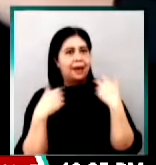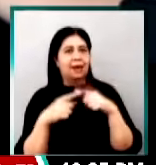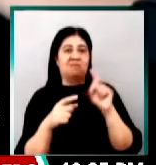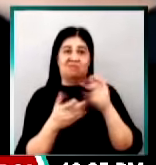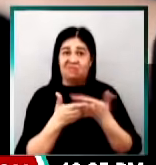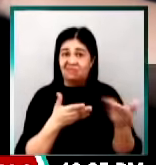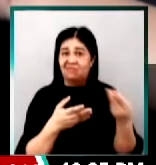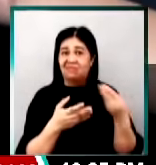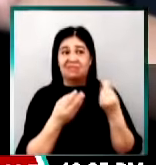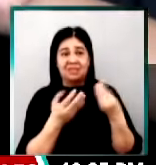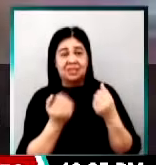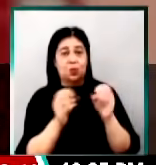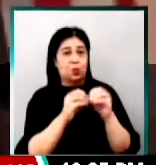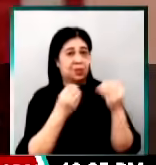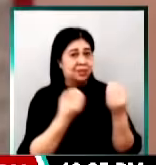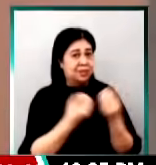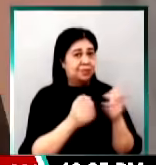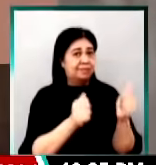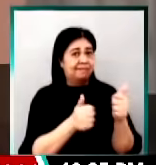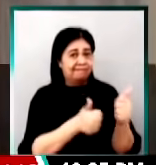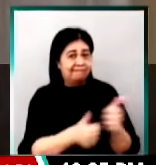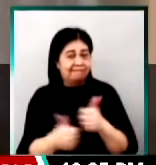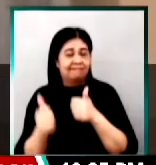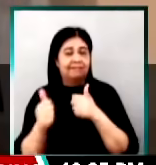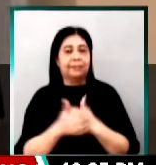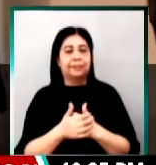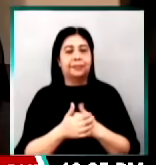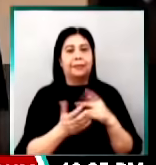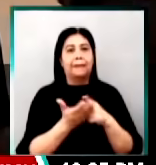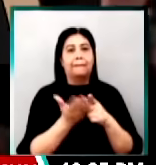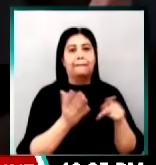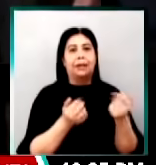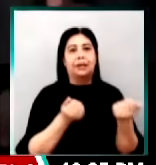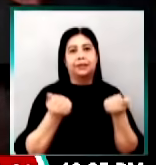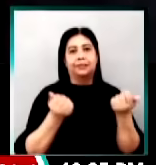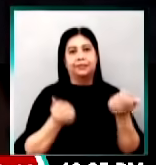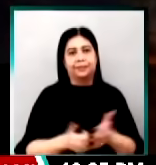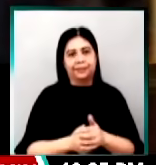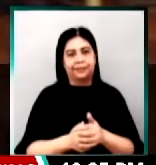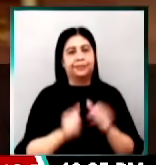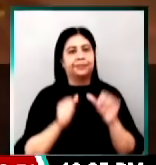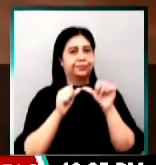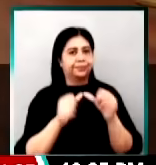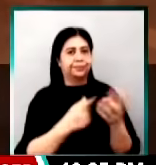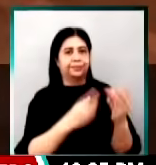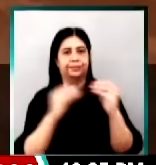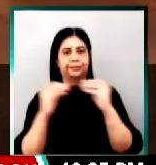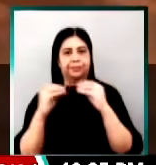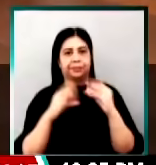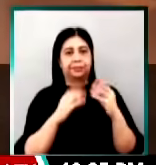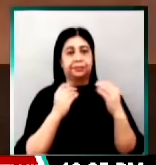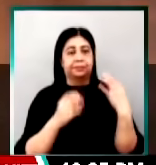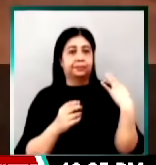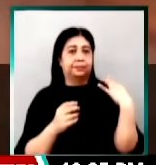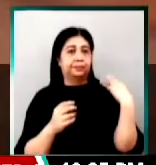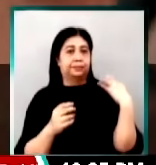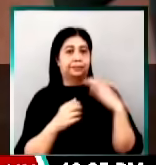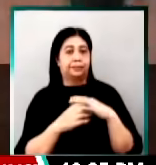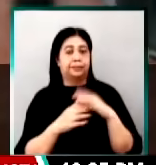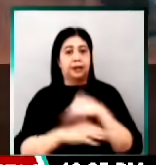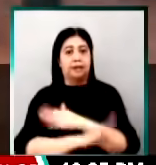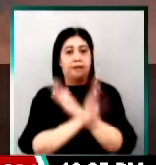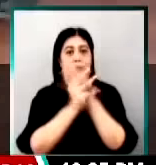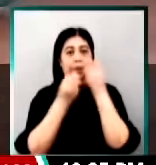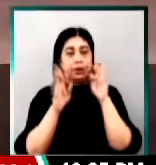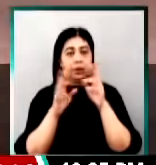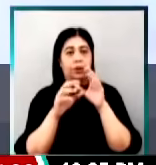yung organization mo maayos. Sa panig naman ng administrasyon, patuloy na usap-usapan ang posibleng kandidatura ni Davao City Mayor at Presidential